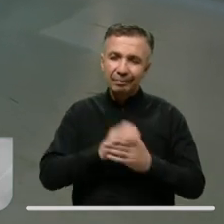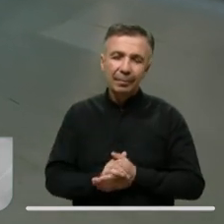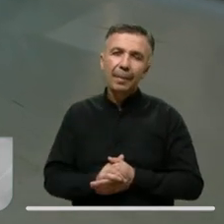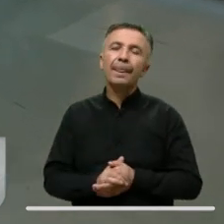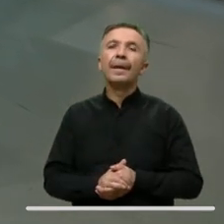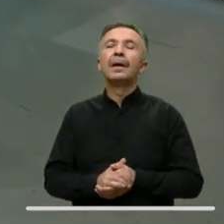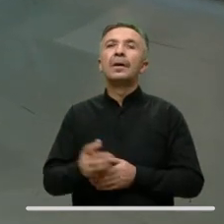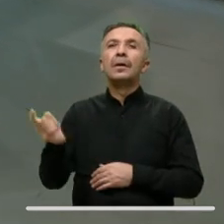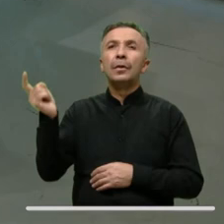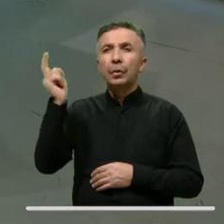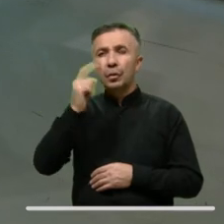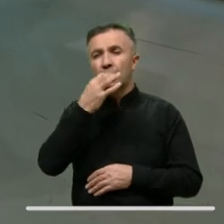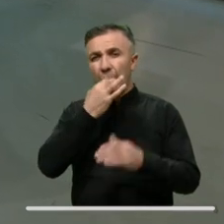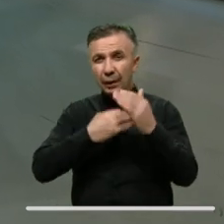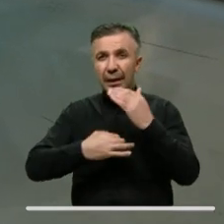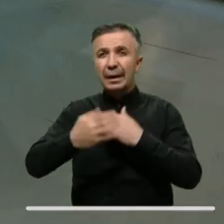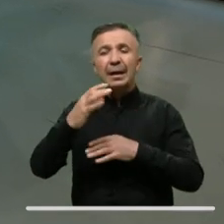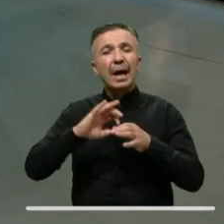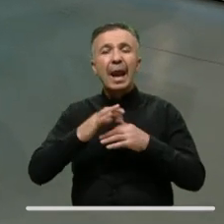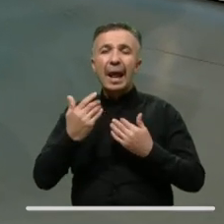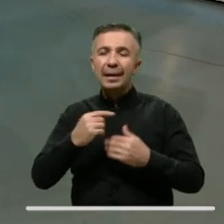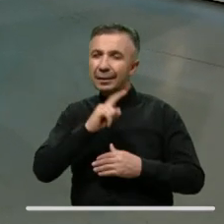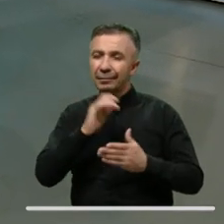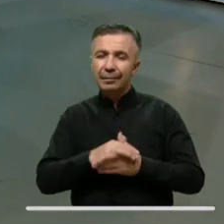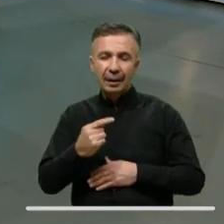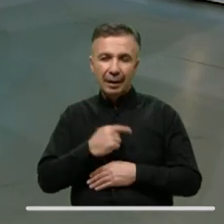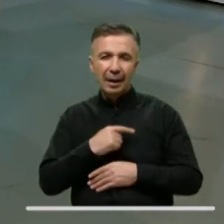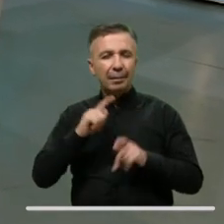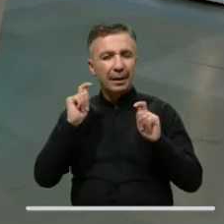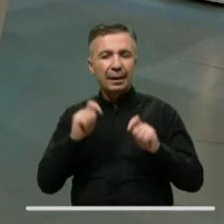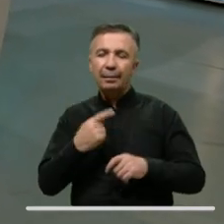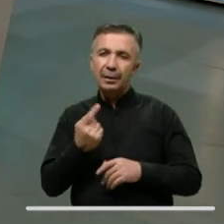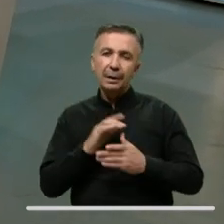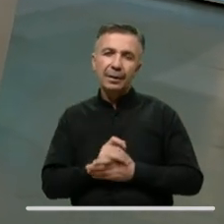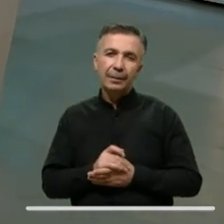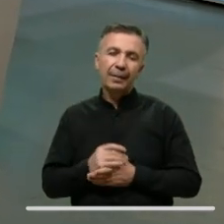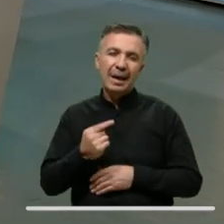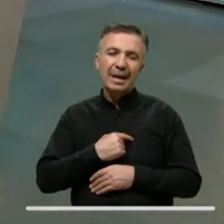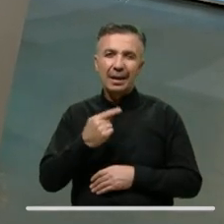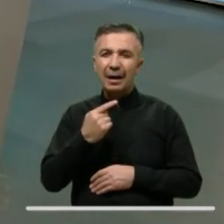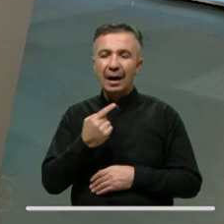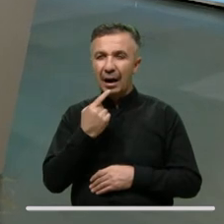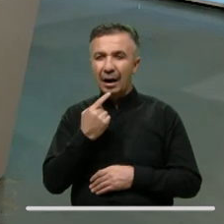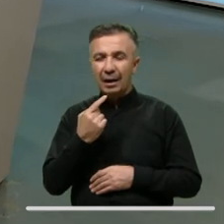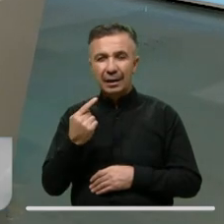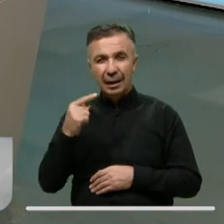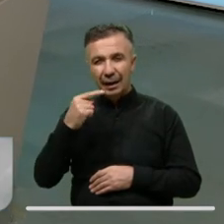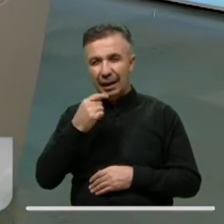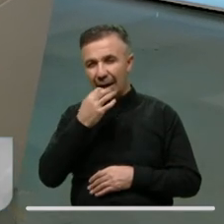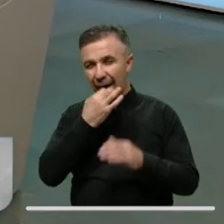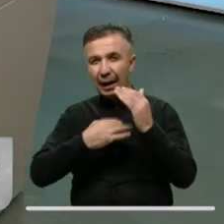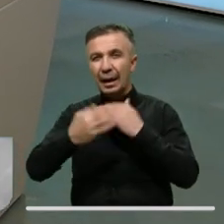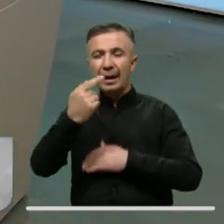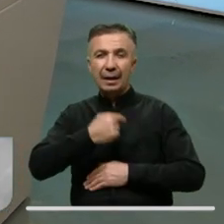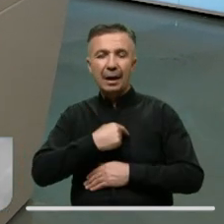Çünkü niyet nedir kalben yapılan şeydir niyet kalple yapılır yani